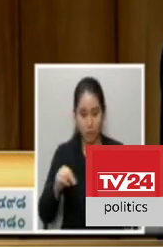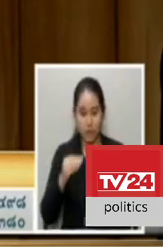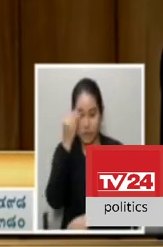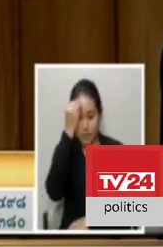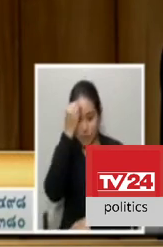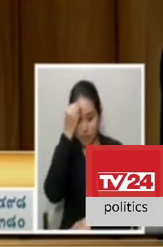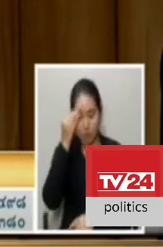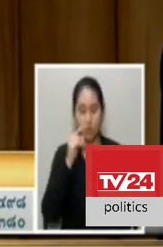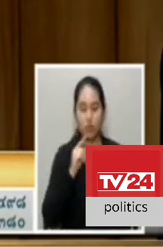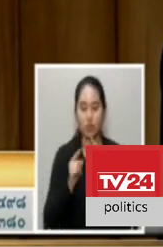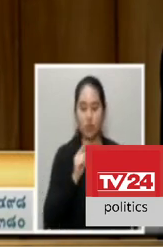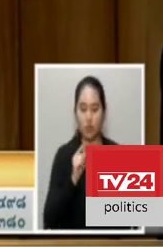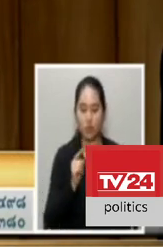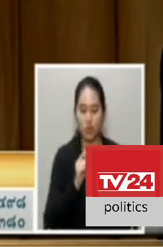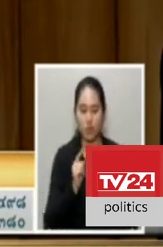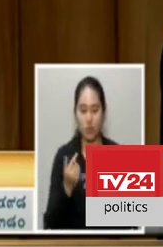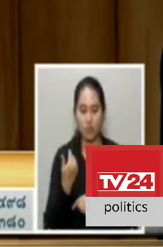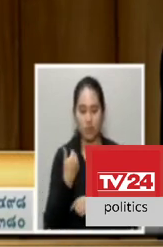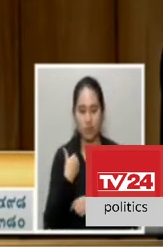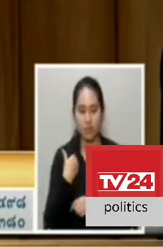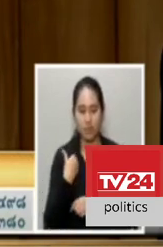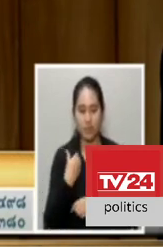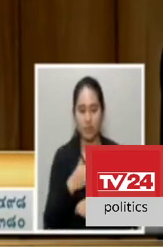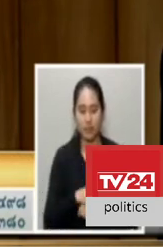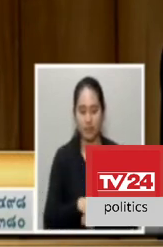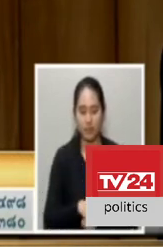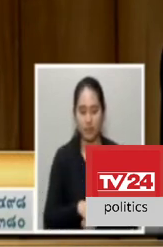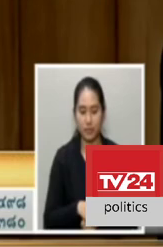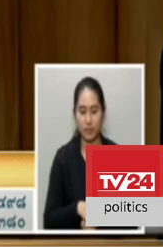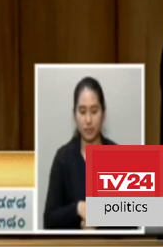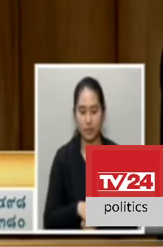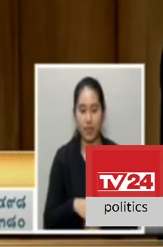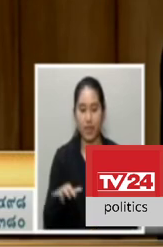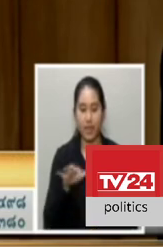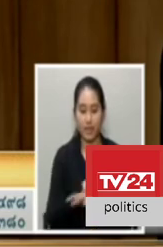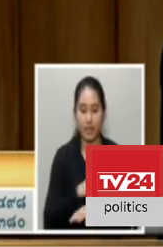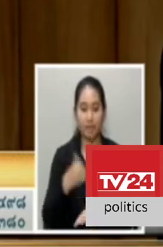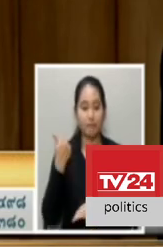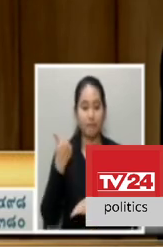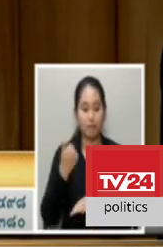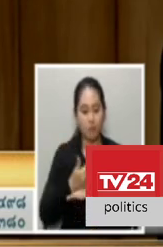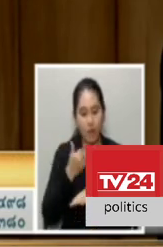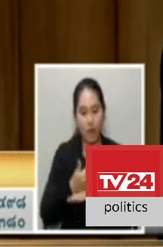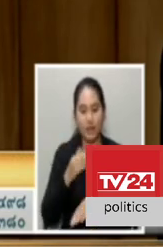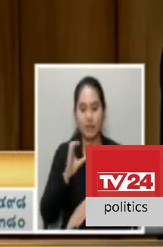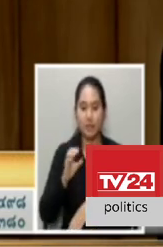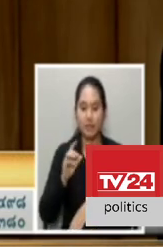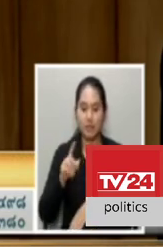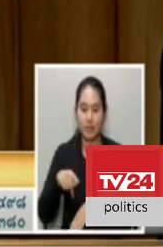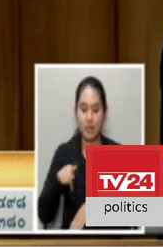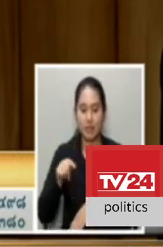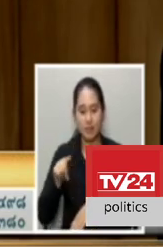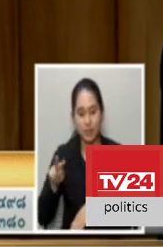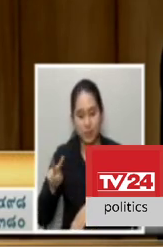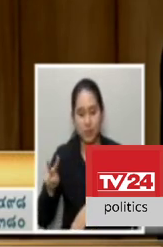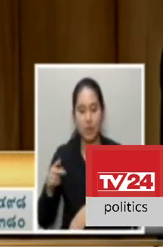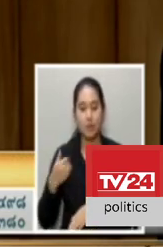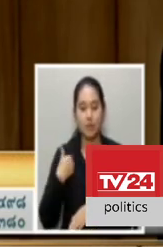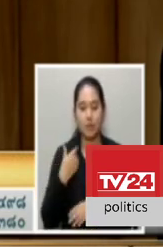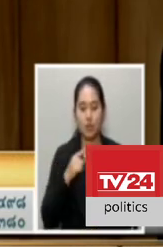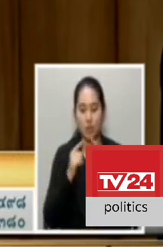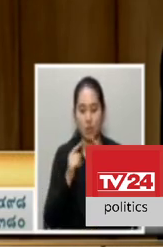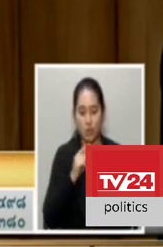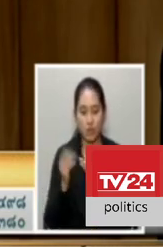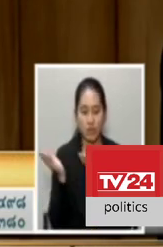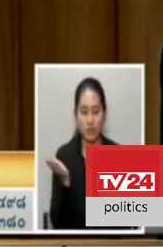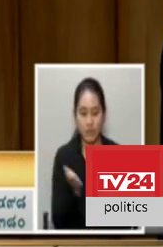นผู้เสมือนหนึ่งเป็นโต้โผของเรื่อง TPCPP ก็เชิญประเ